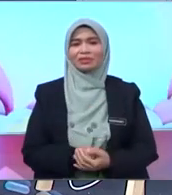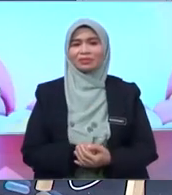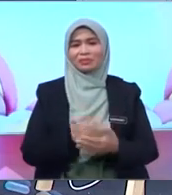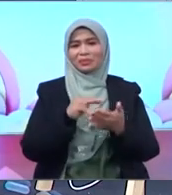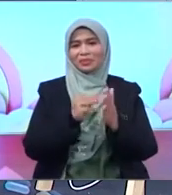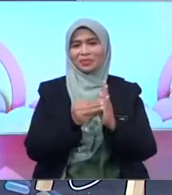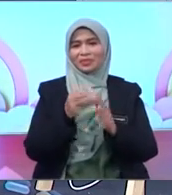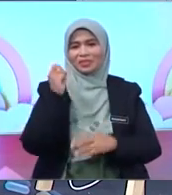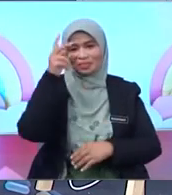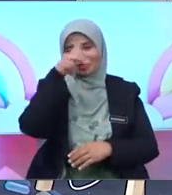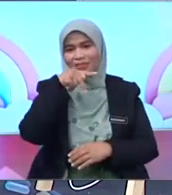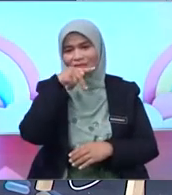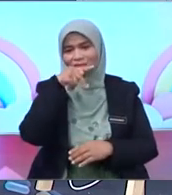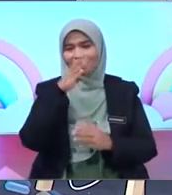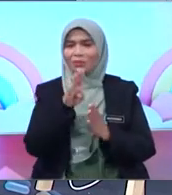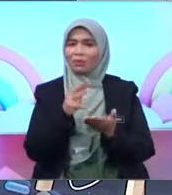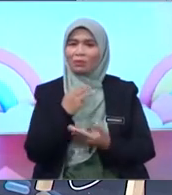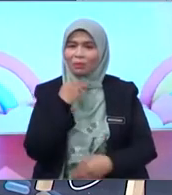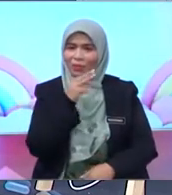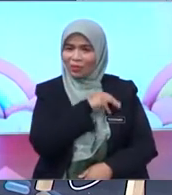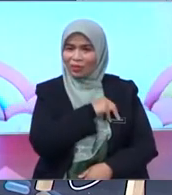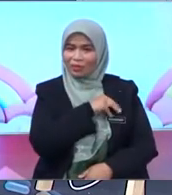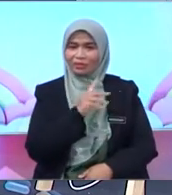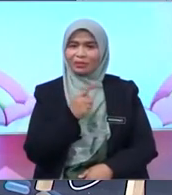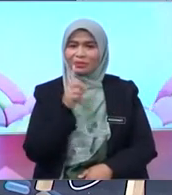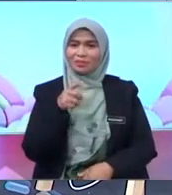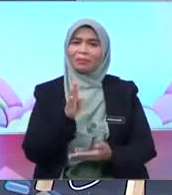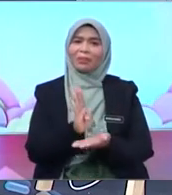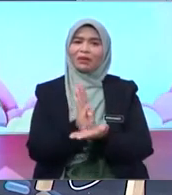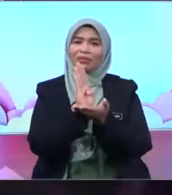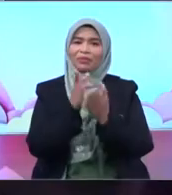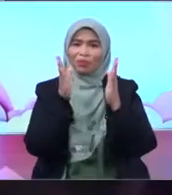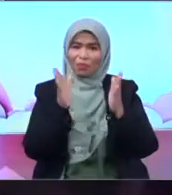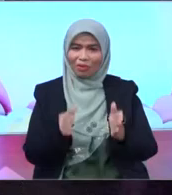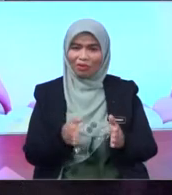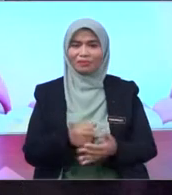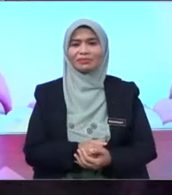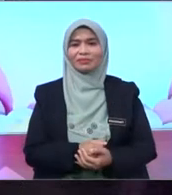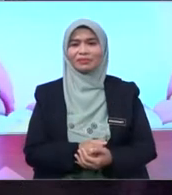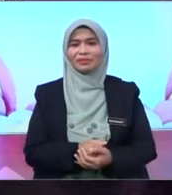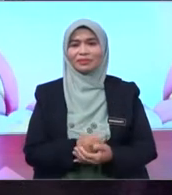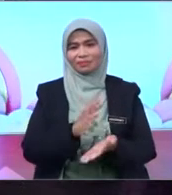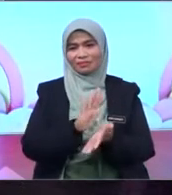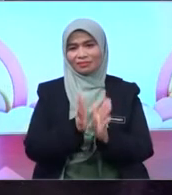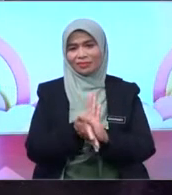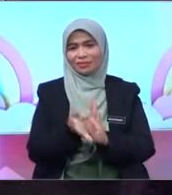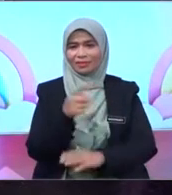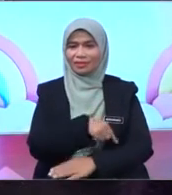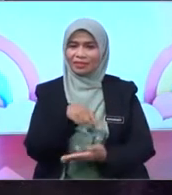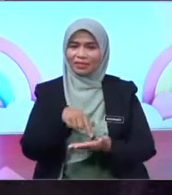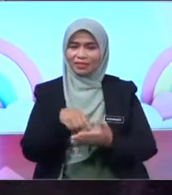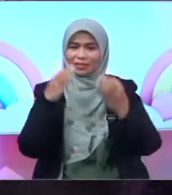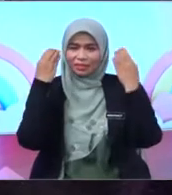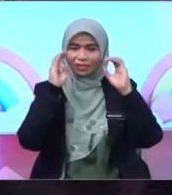murni illahu kita kene bantu orang yang dalam kesusahan cengkoknya betul jadi hari ini Ceko